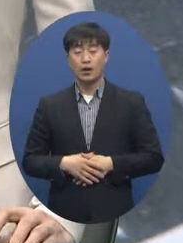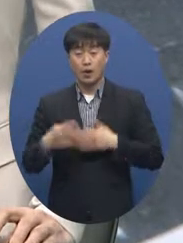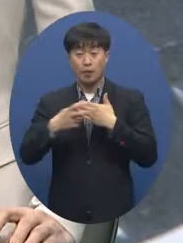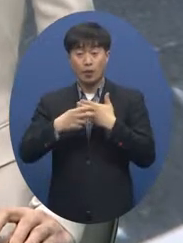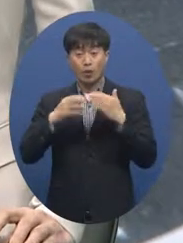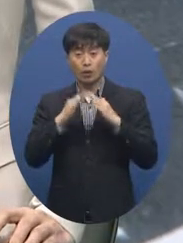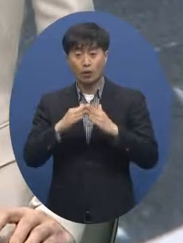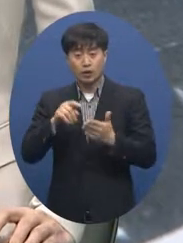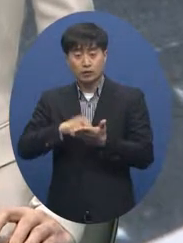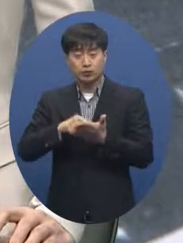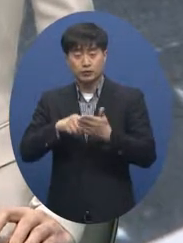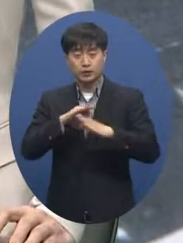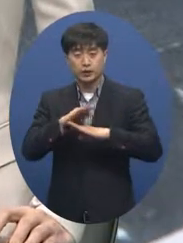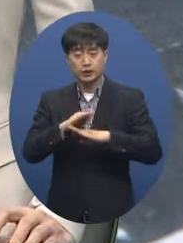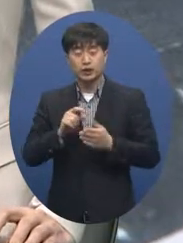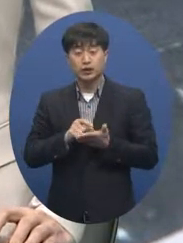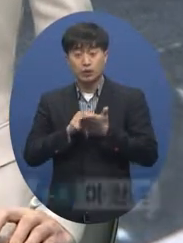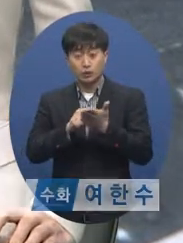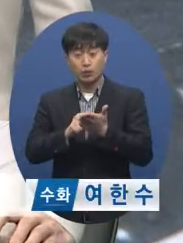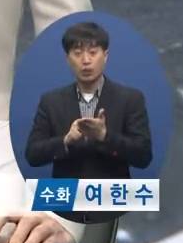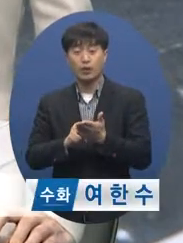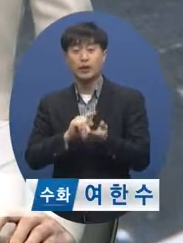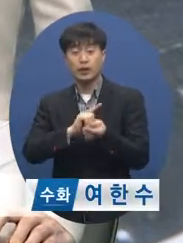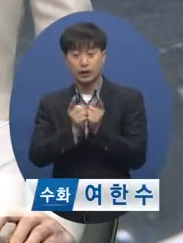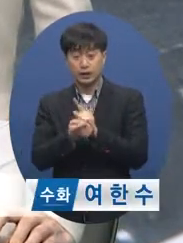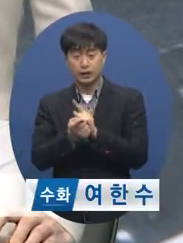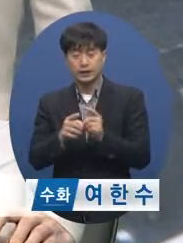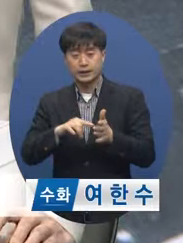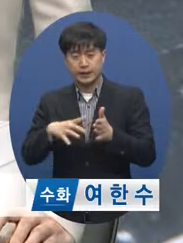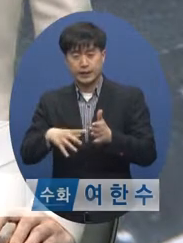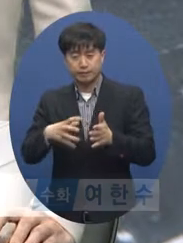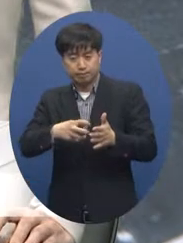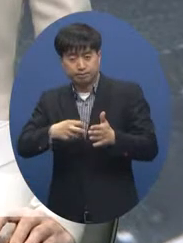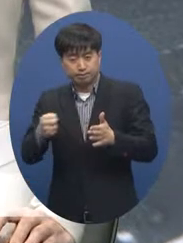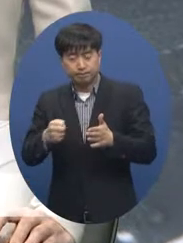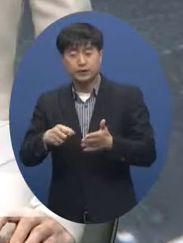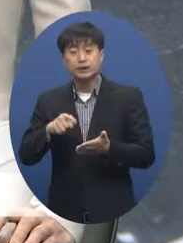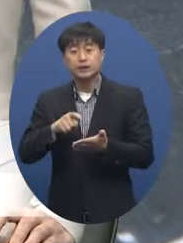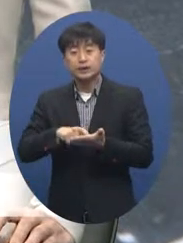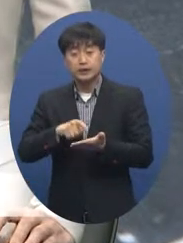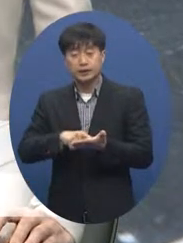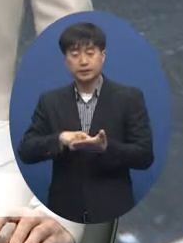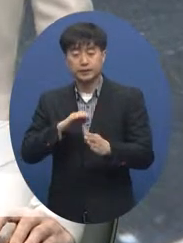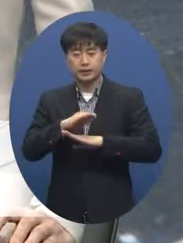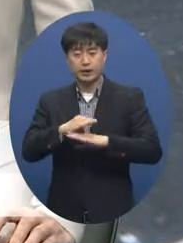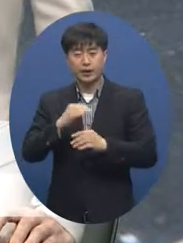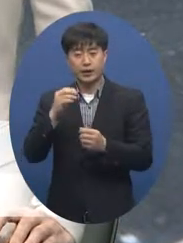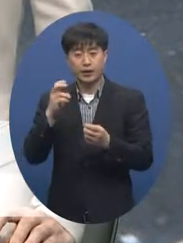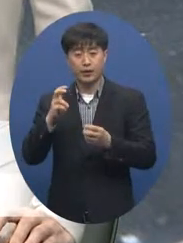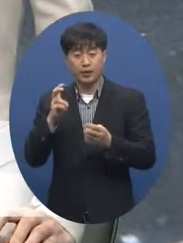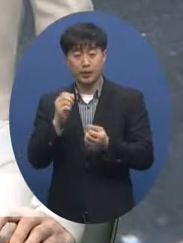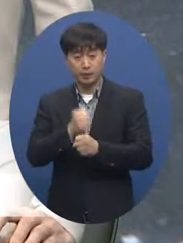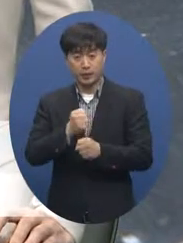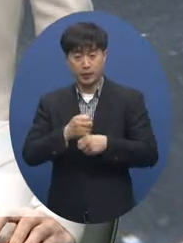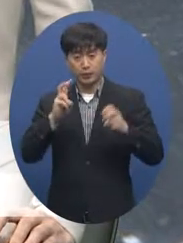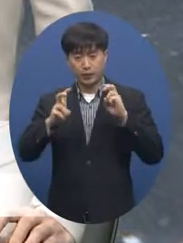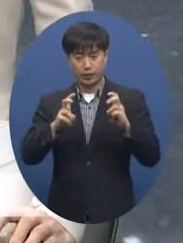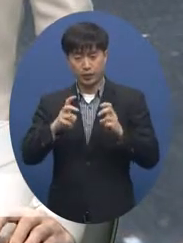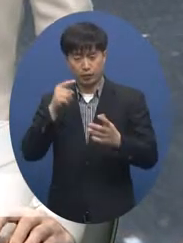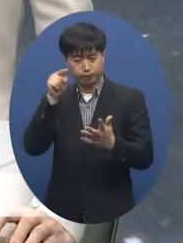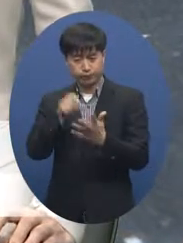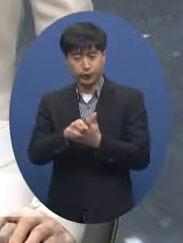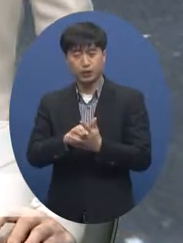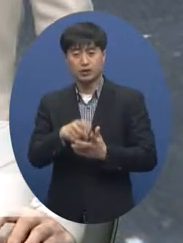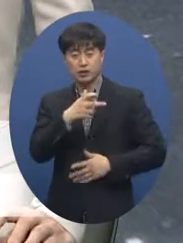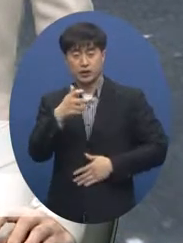병원 응급차 등록을 대신해주면서 세금을 떼먹은 응급차량 제조업체가 경기도에 적발됐습니다. 대형